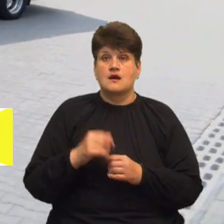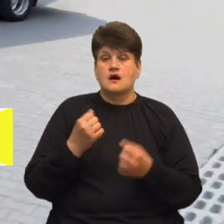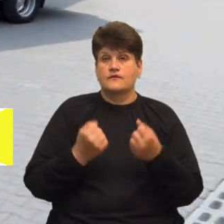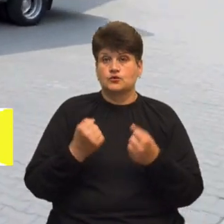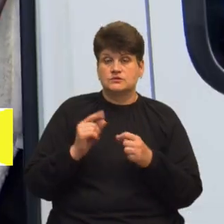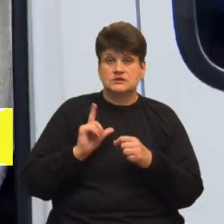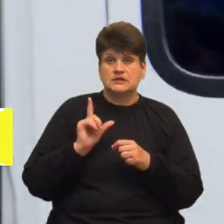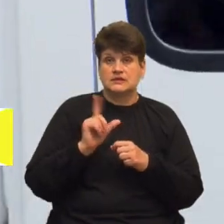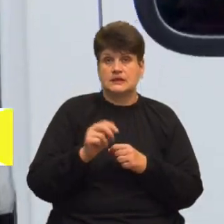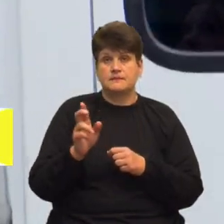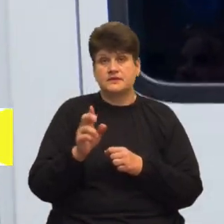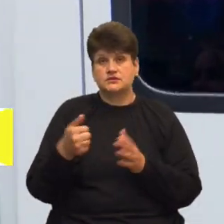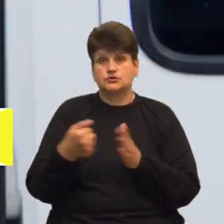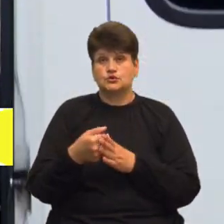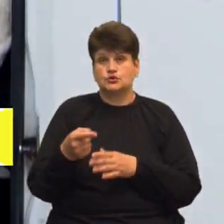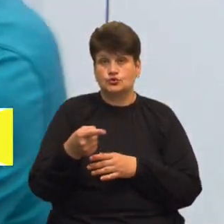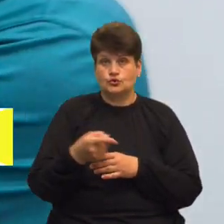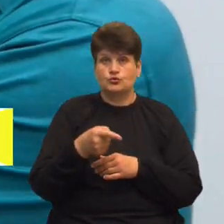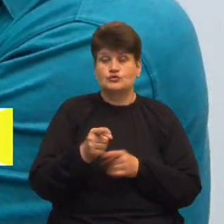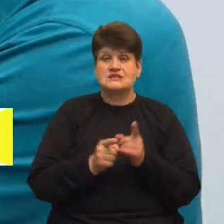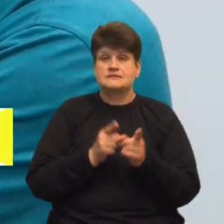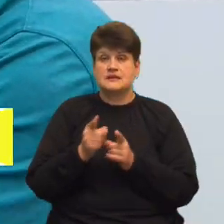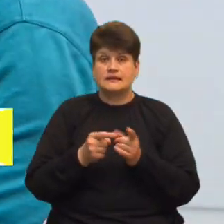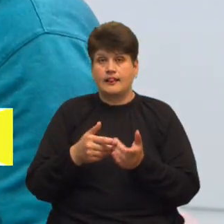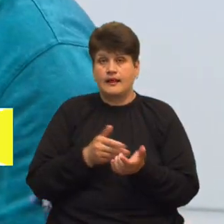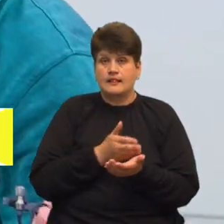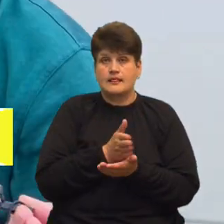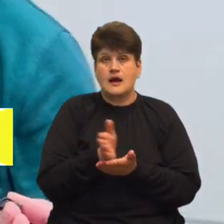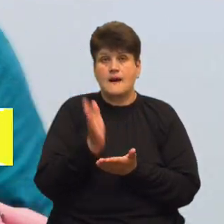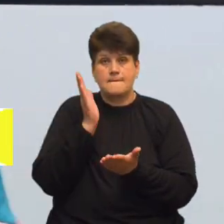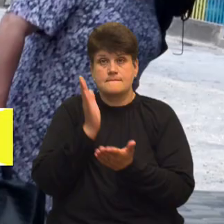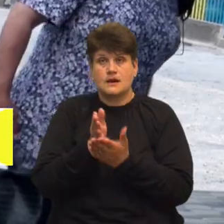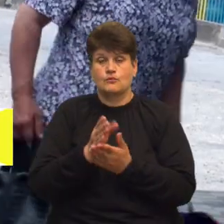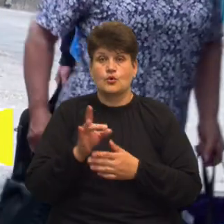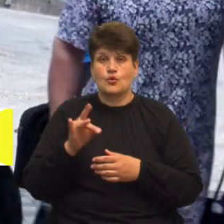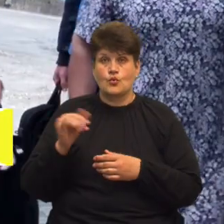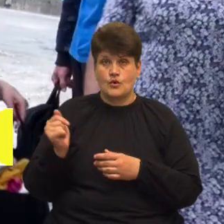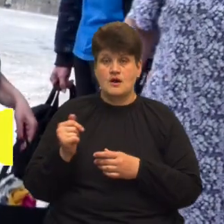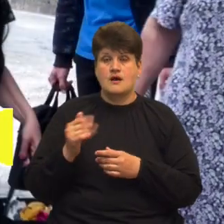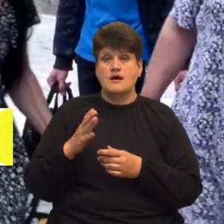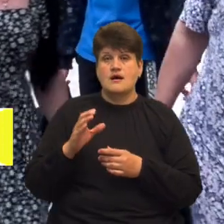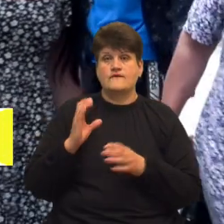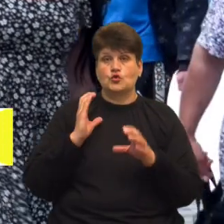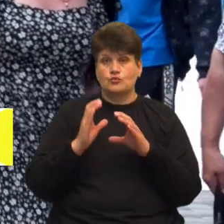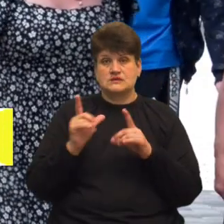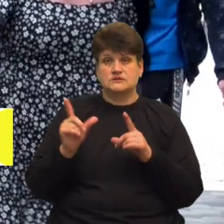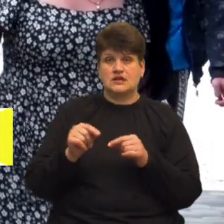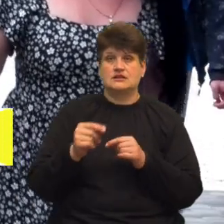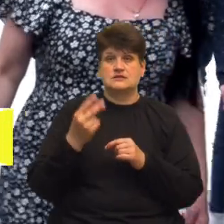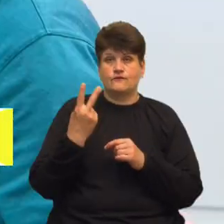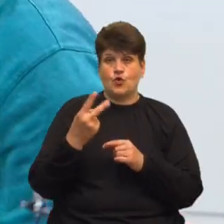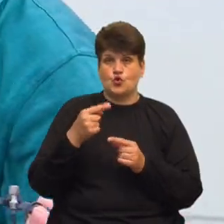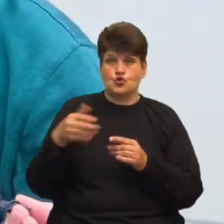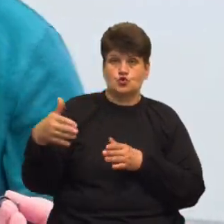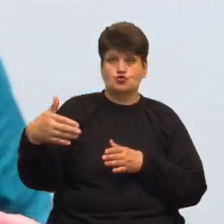до Тернополя, каже, тут змінили напрямок руху. Розповідає, коли була автостанція, автобуси заїжджали з обох сторін. Тепер тільки з